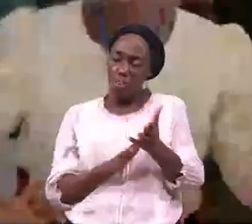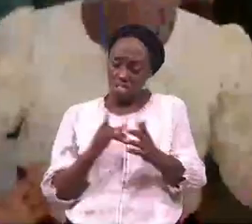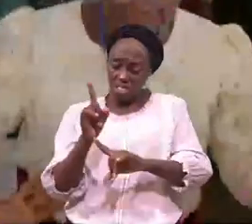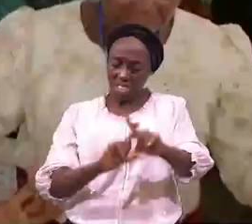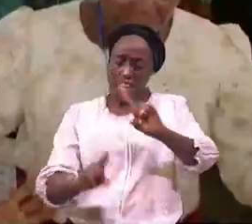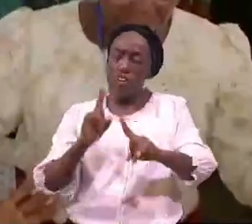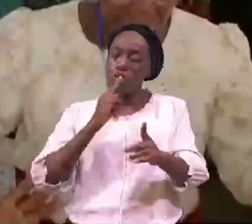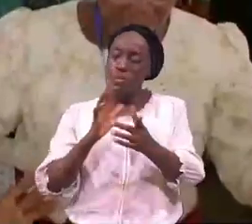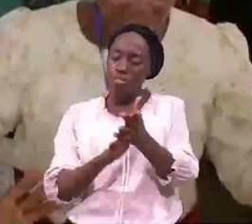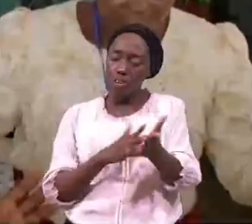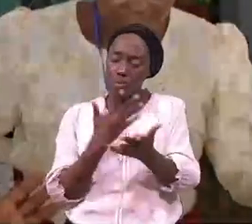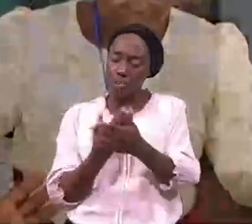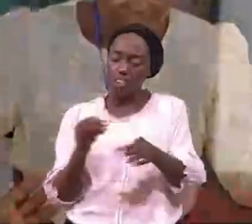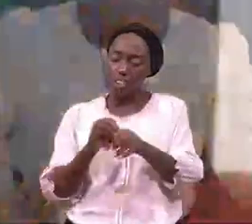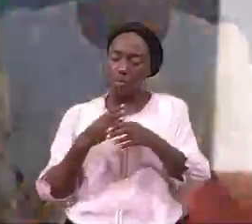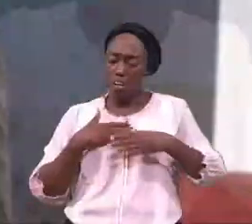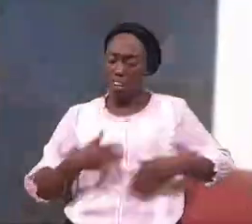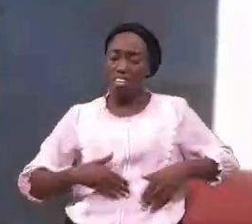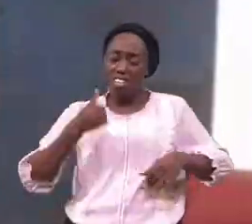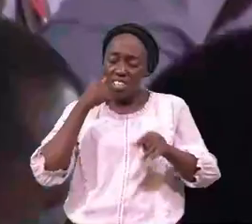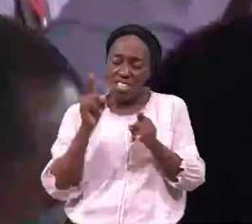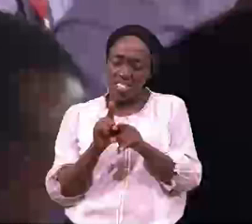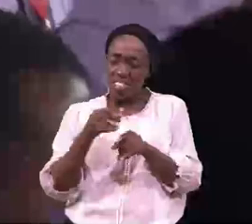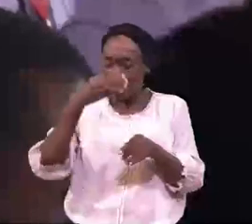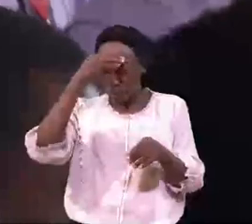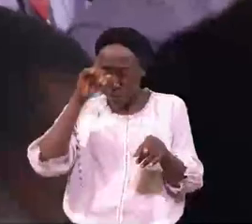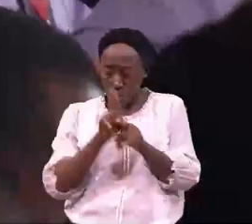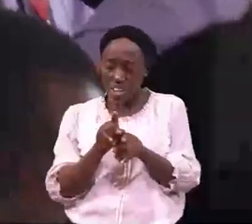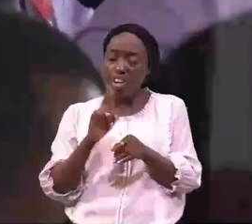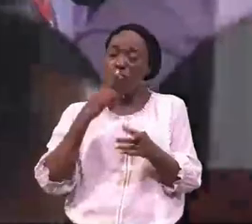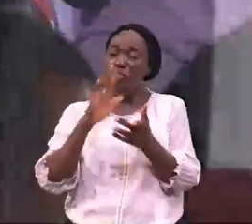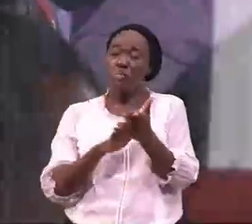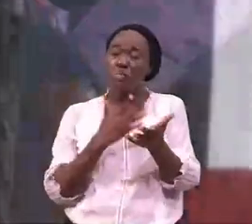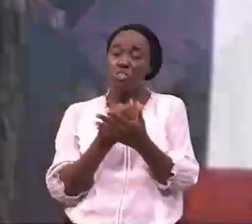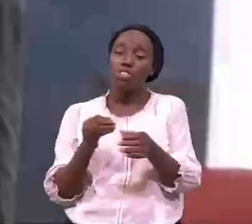vie, ma fille, confirmation dans ta vie,